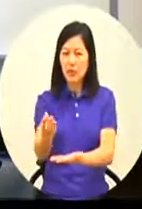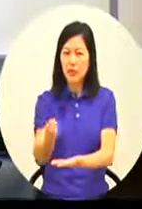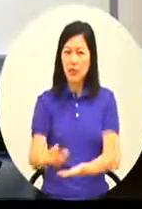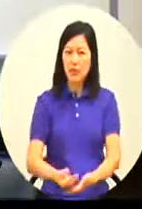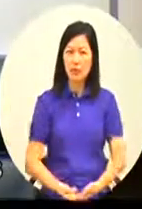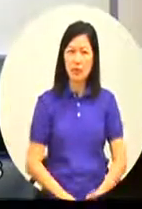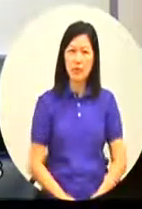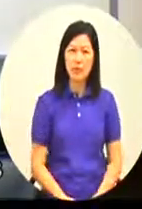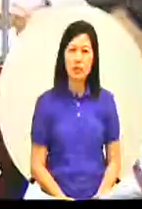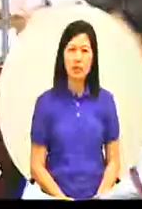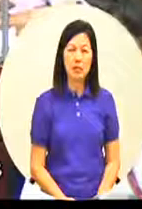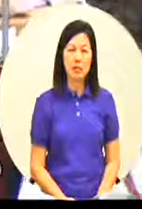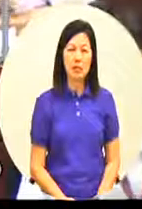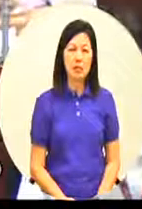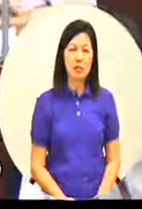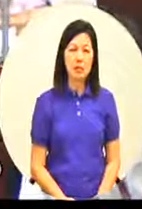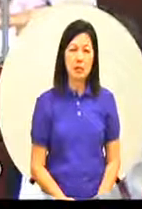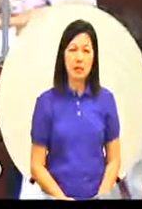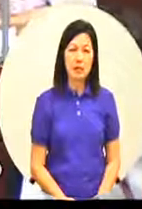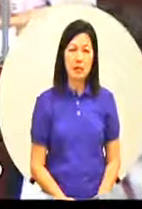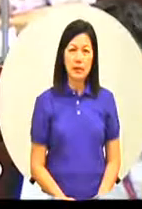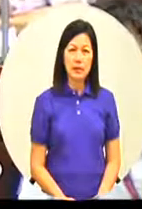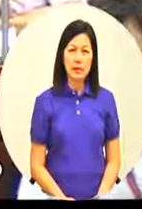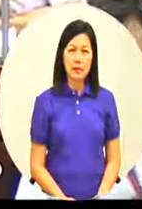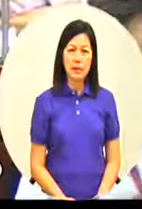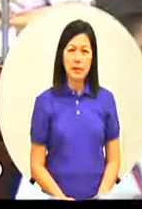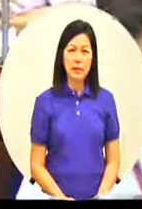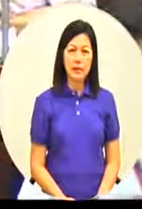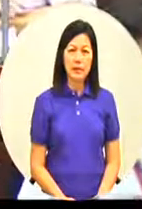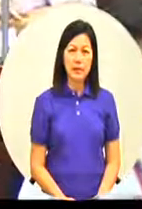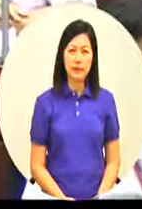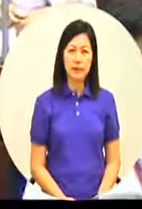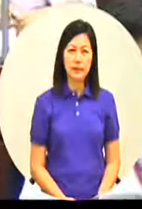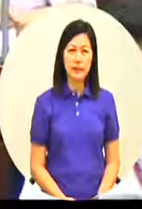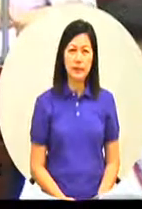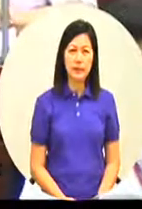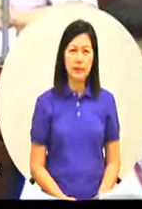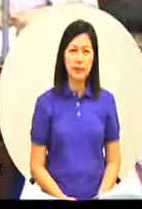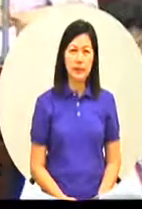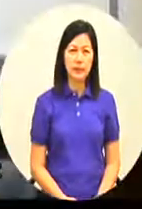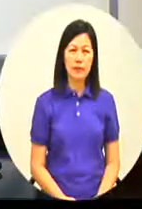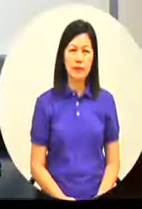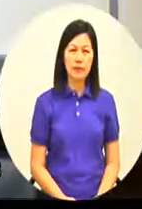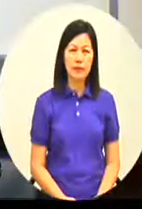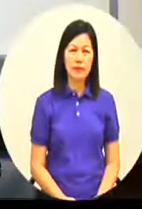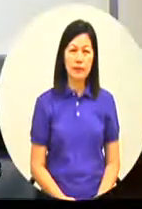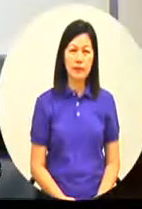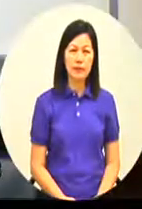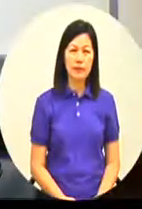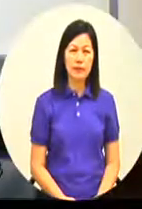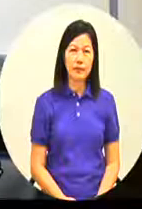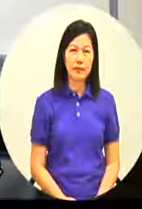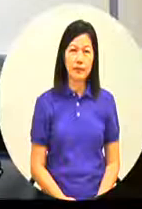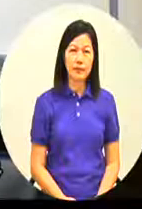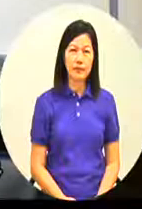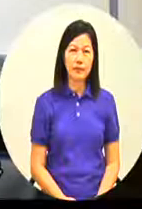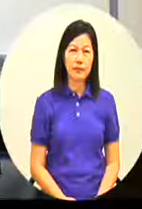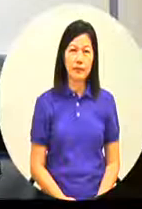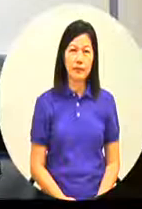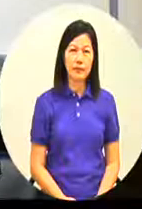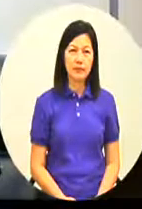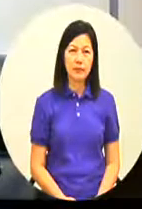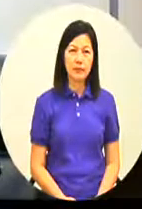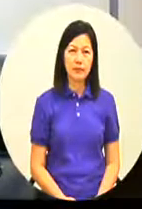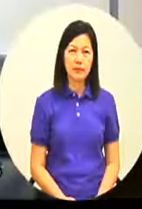哈，哦，所以这个地价在平 好没关系，因为时间上有限哈，局长，好， 地价的变动状况来了。 好，请